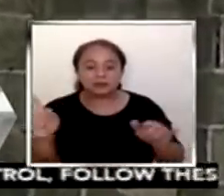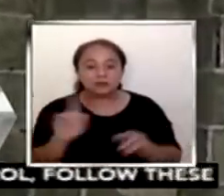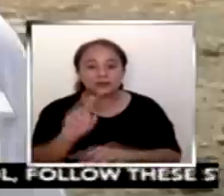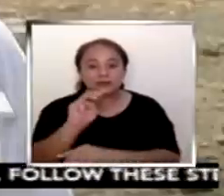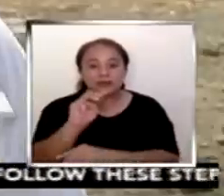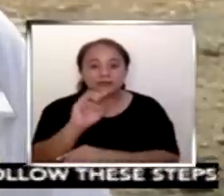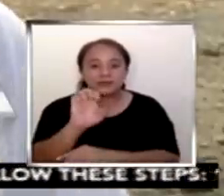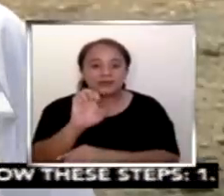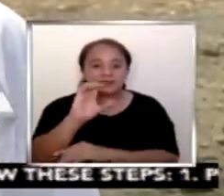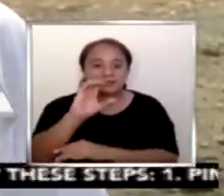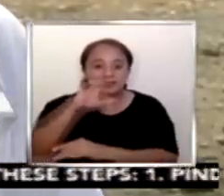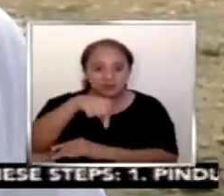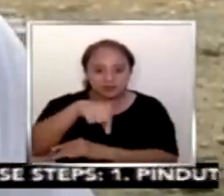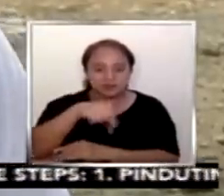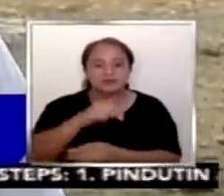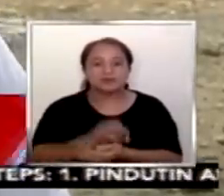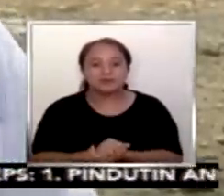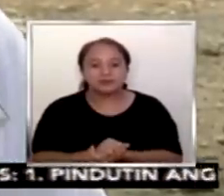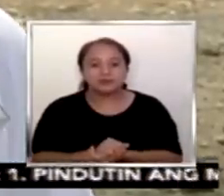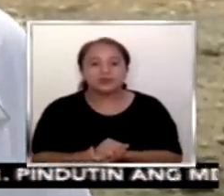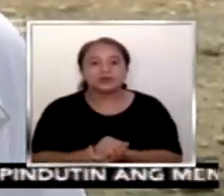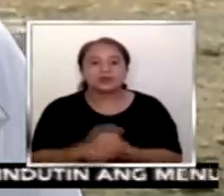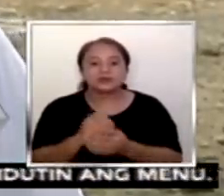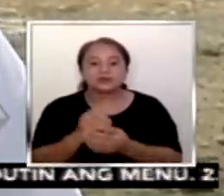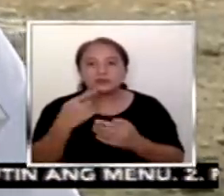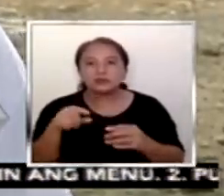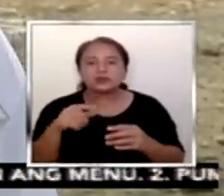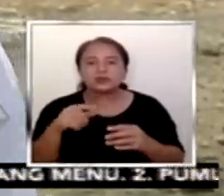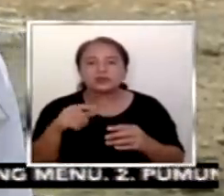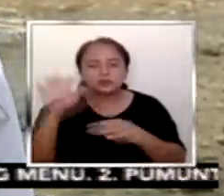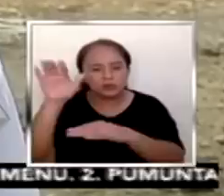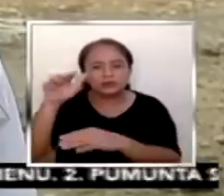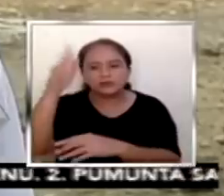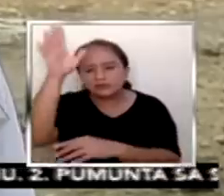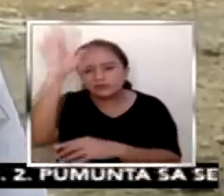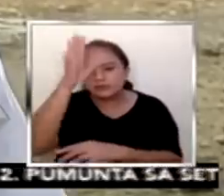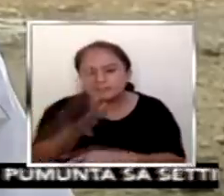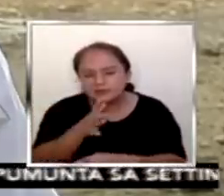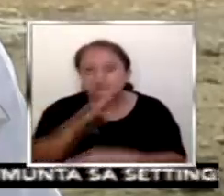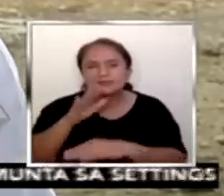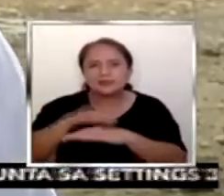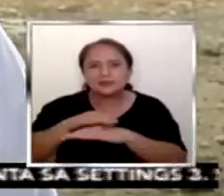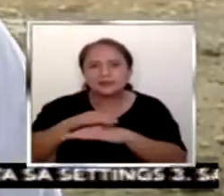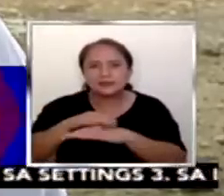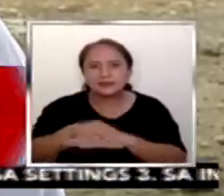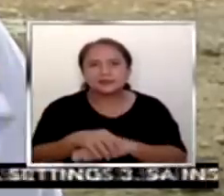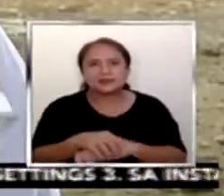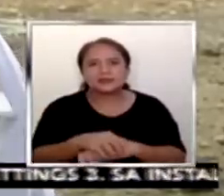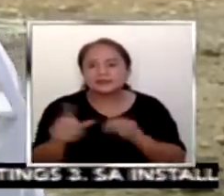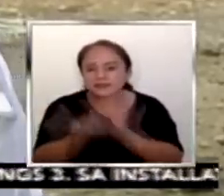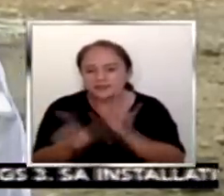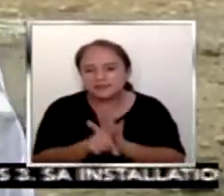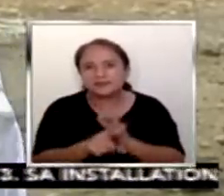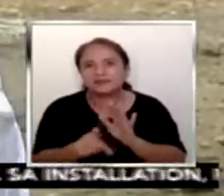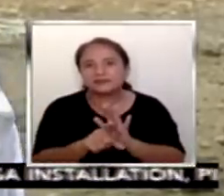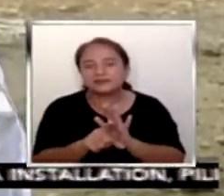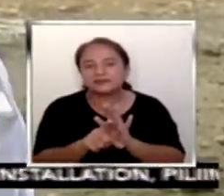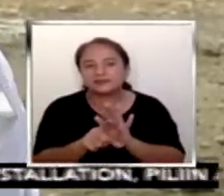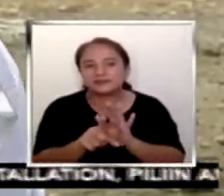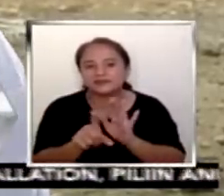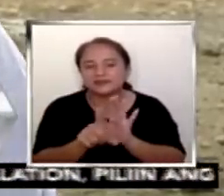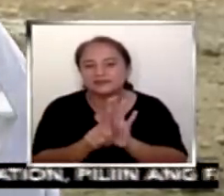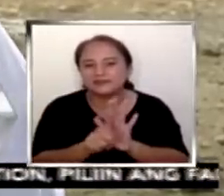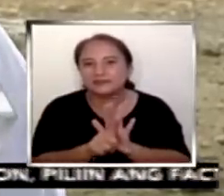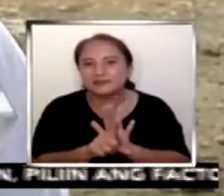ECQ. Pinatawag ko yung ilan sa magulang na na-identify. Kinausap ko na po yun sila na kung hindi nila mapipigil ang mga anak